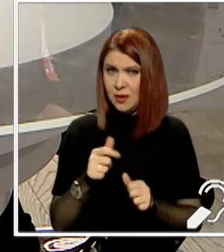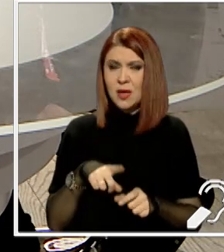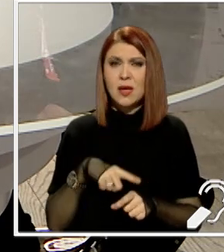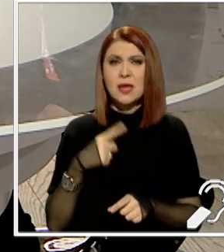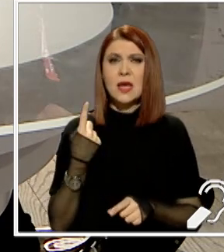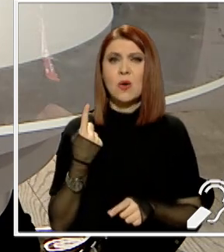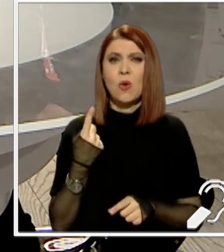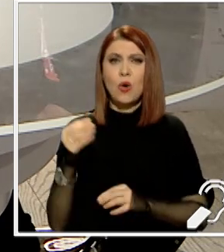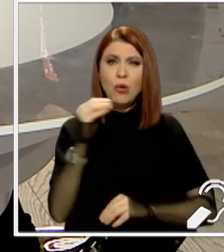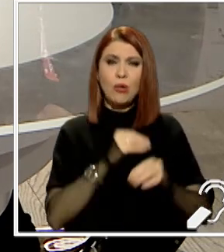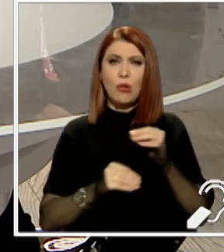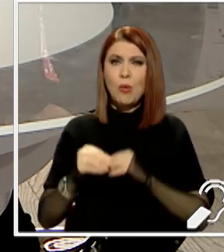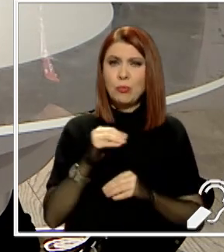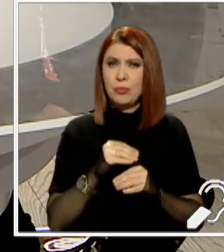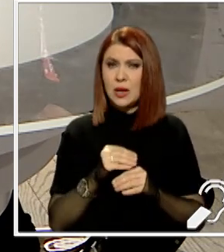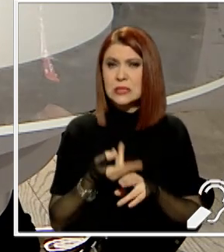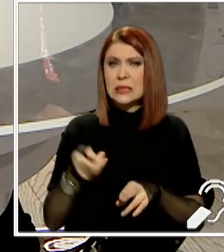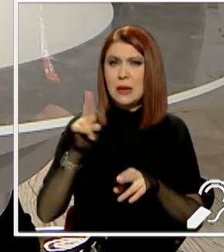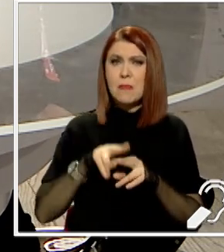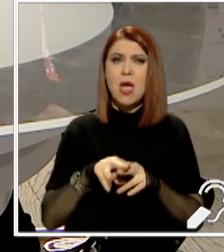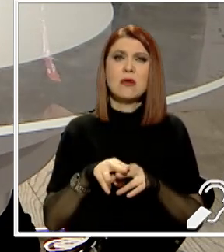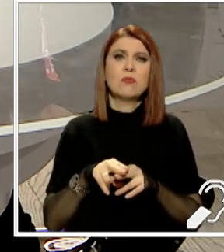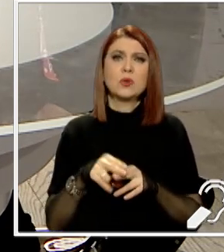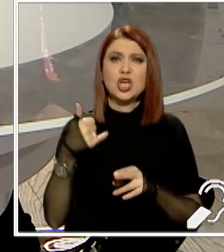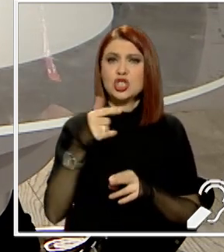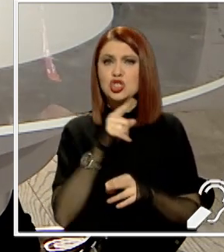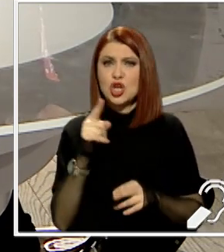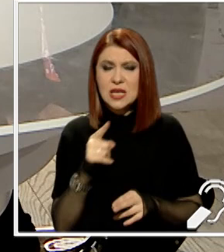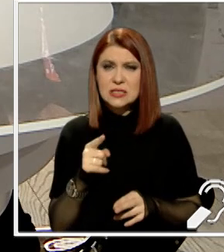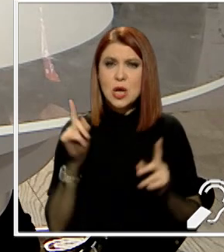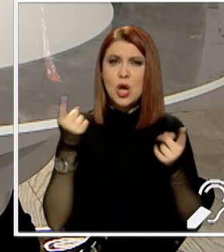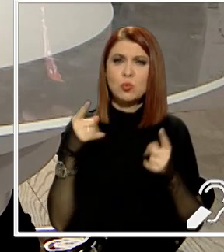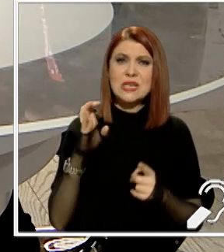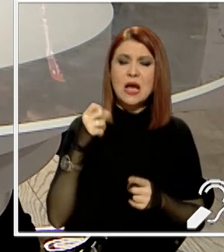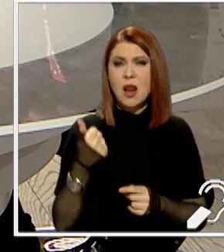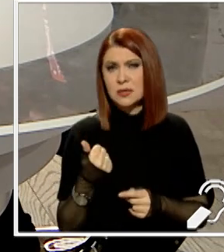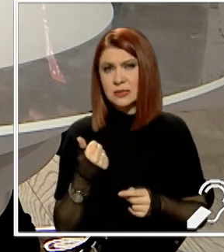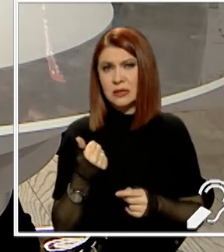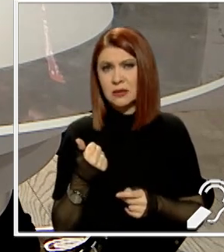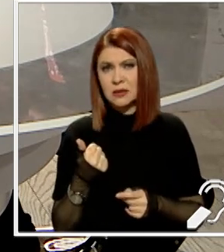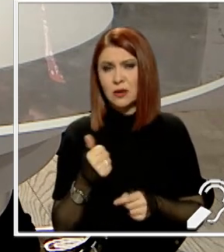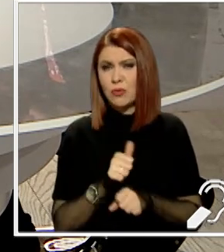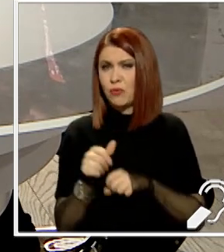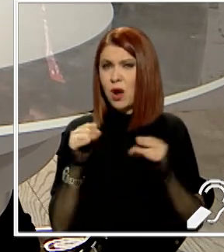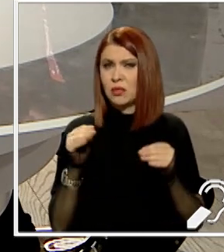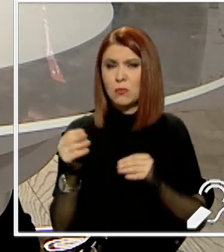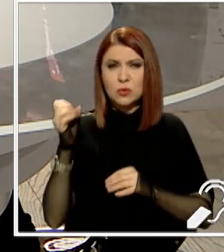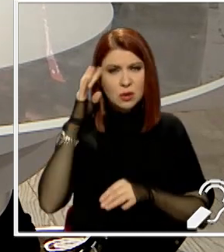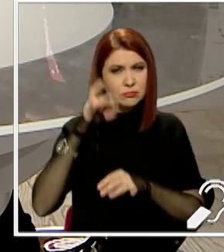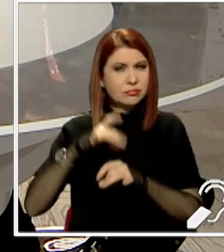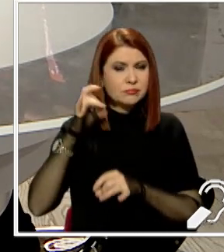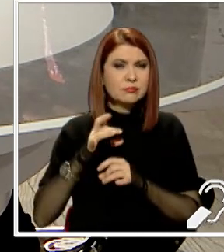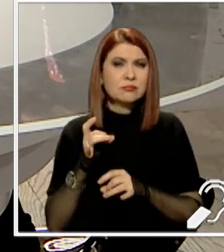o combinație între mai multe stiluri, este jazz, muzică clasică, foarte multă